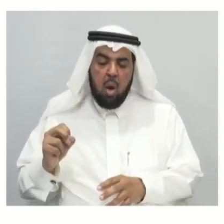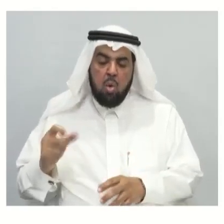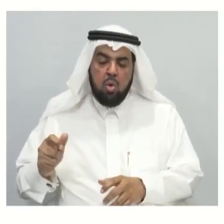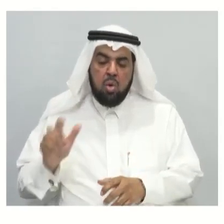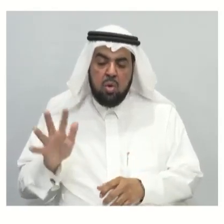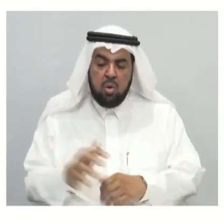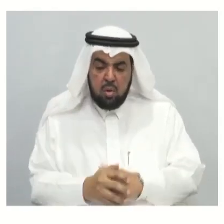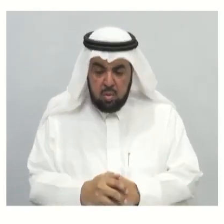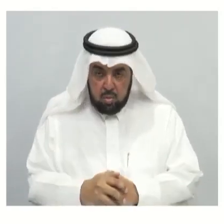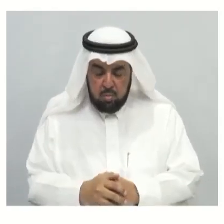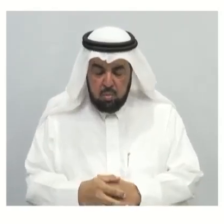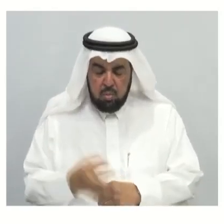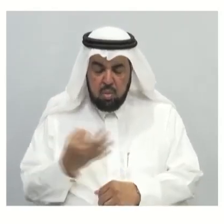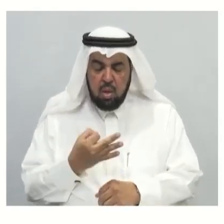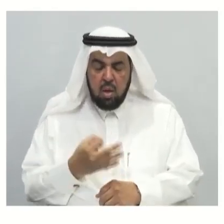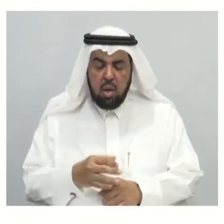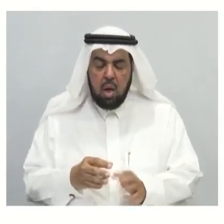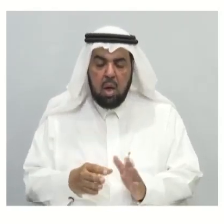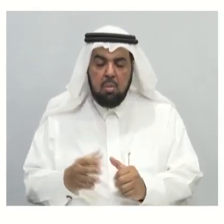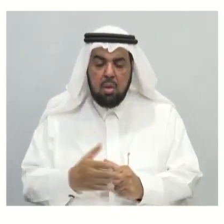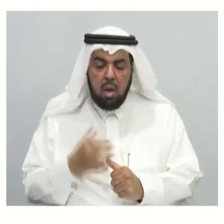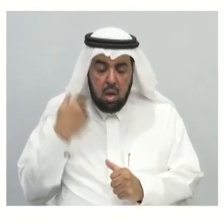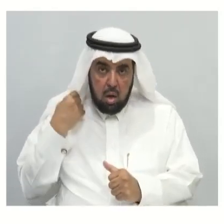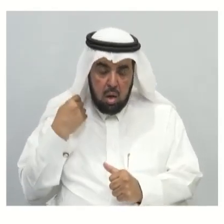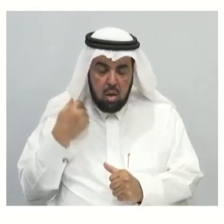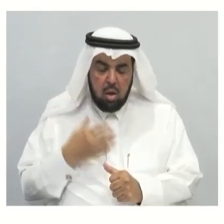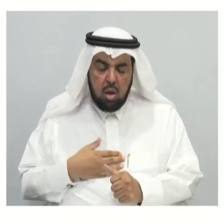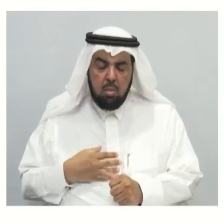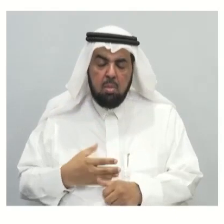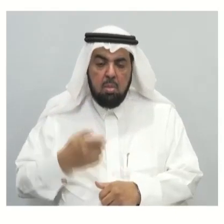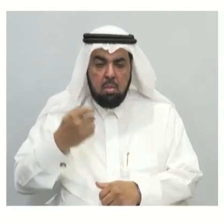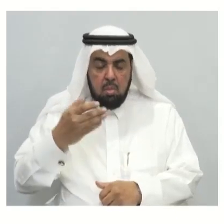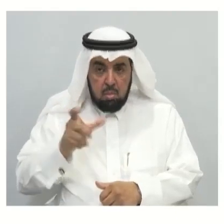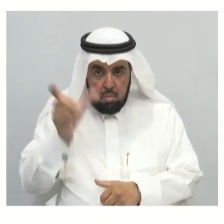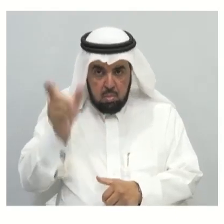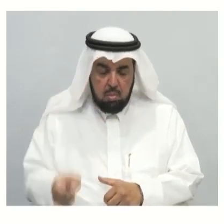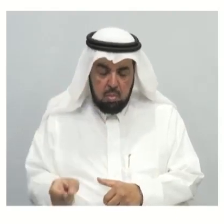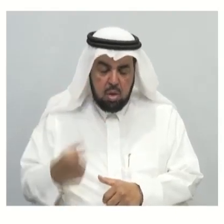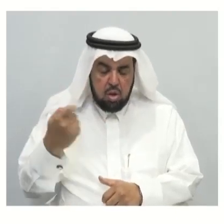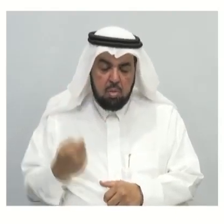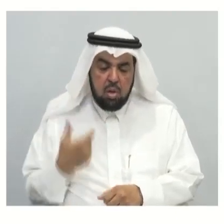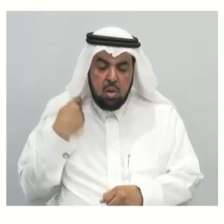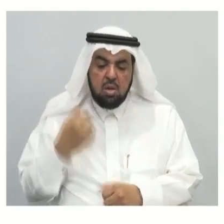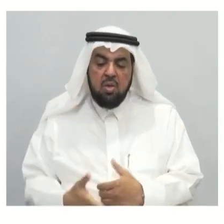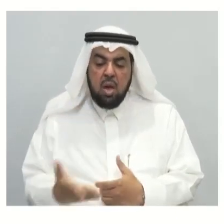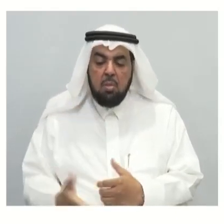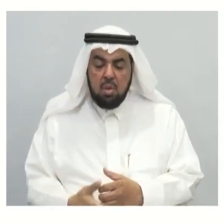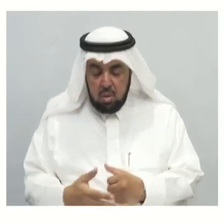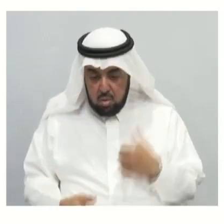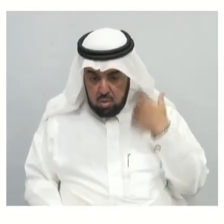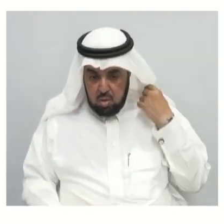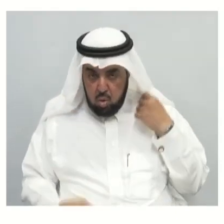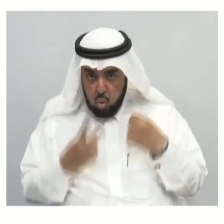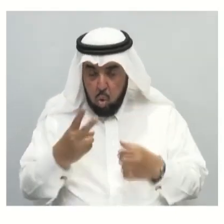القدس كلمه خادم الحرمين الشريفين الملك سلمان بن عبد العزيز وجاء في كلمه خادم الحرمين الشريفين